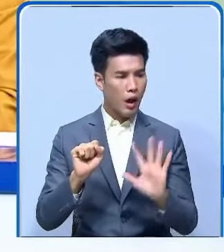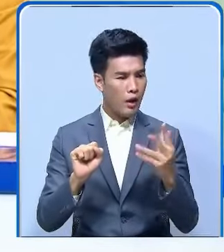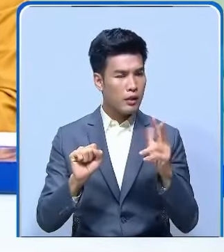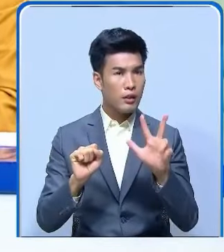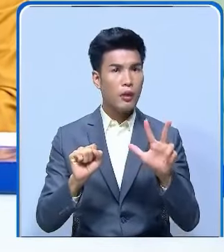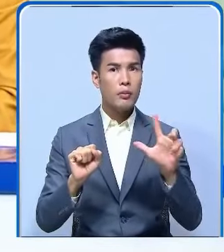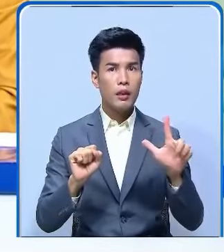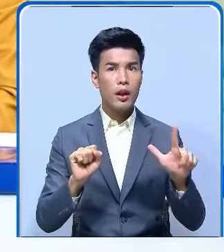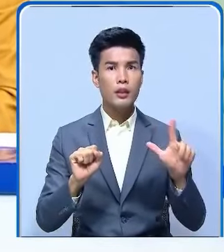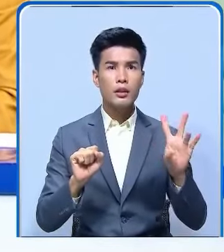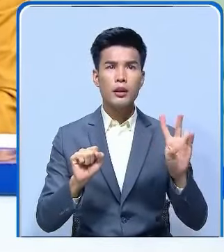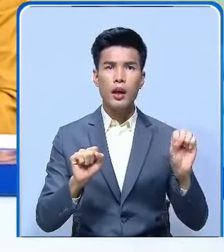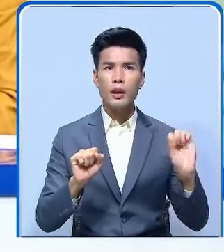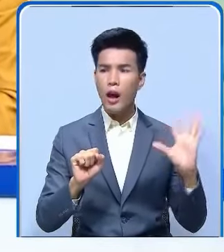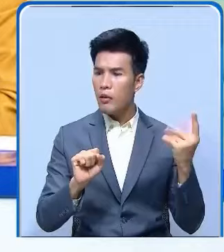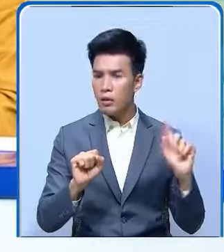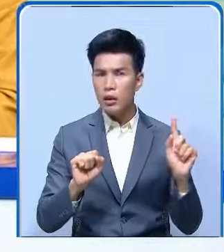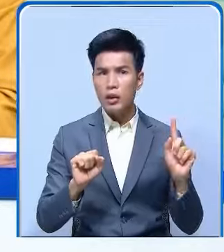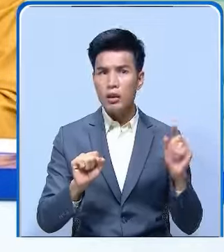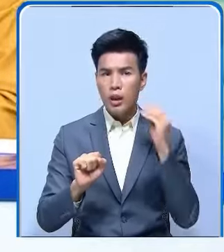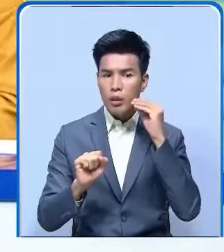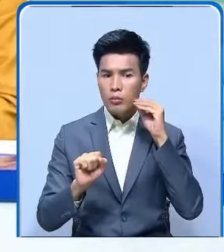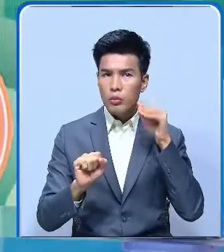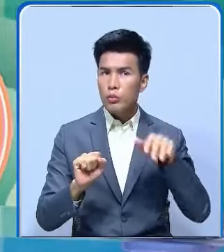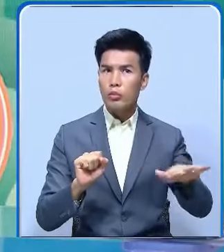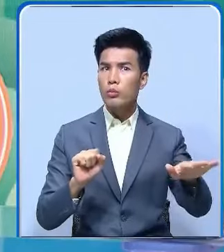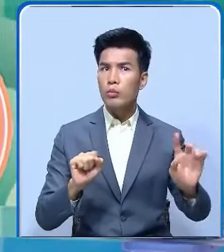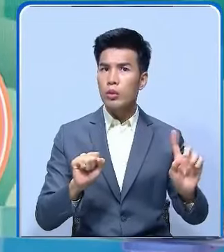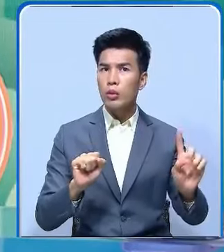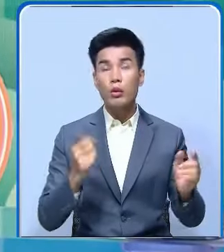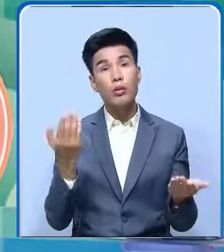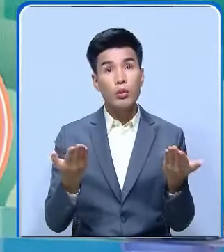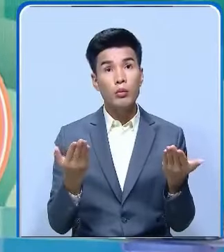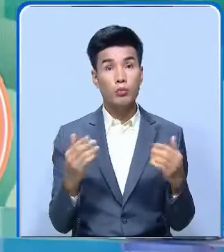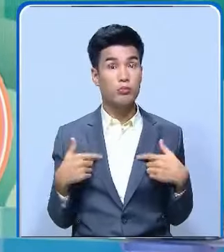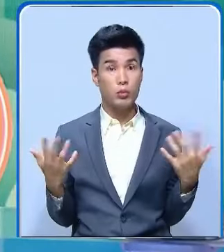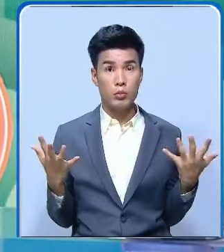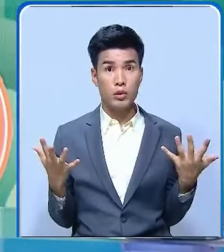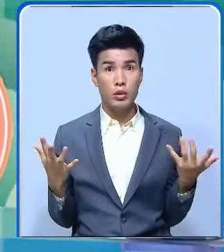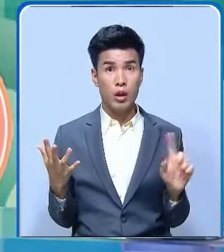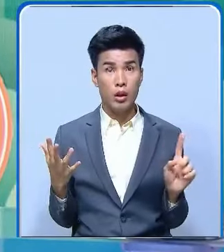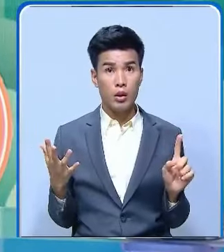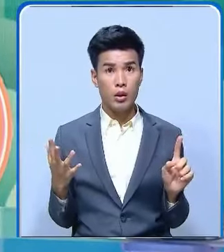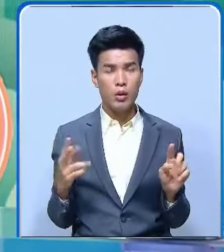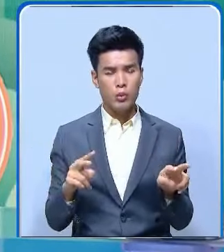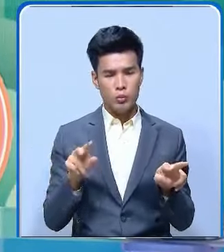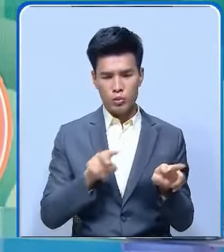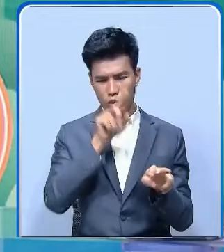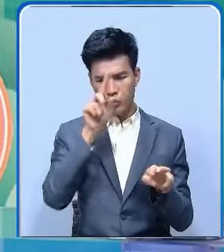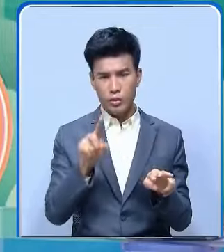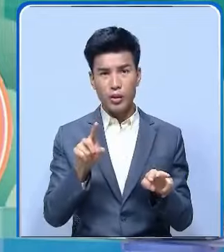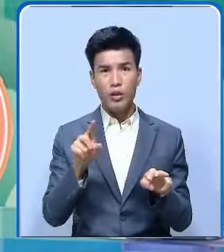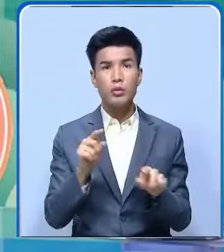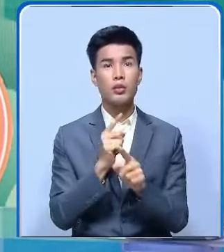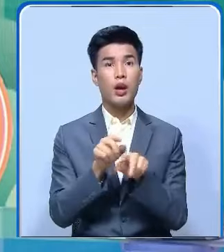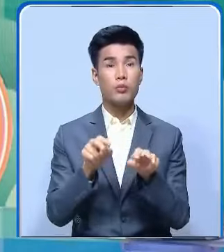าทเนี่ยอยู่ตรงไหนเงินจมอยู่ใต้น้ำไหมหรือน้ำพัดไปแล้วหรือไม่มีตั้งแต่ต้นอันนี้เป็นข้อพิรุธที่เกิดขึ้นเดี๋ยวต